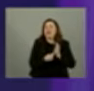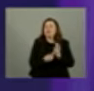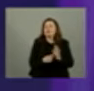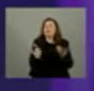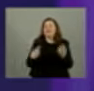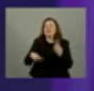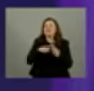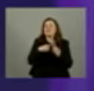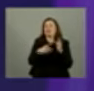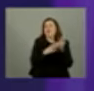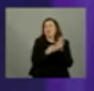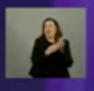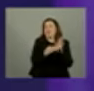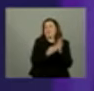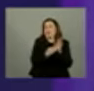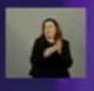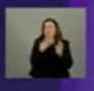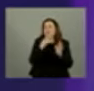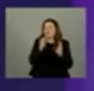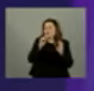έτσι. Οπότε πάμε σε ένα